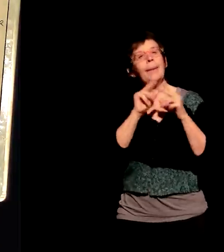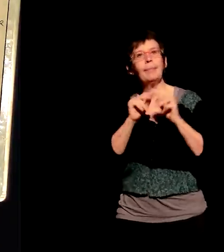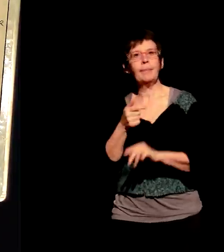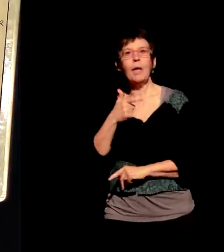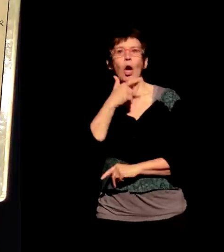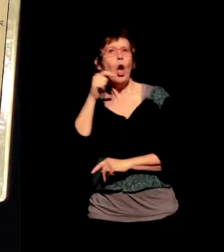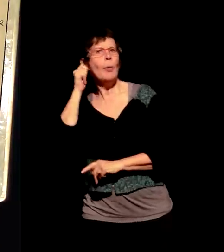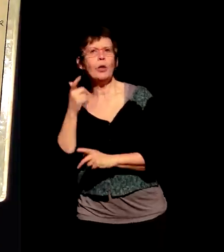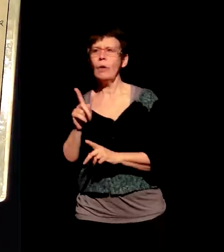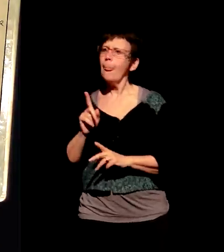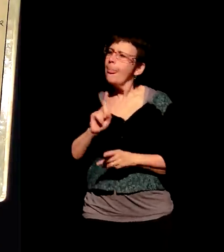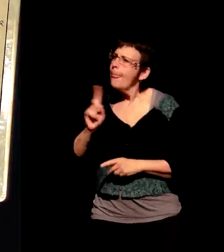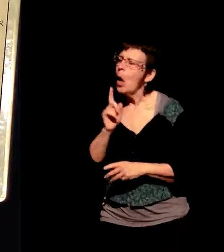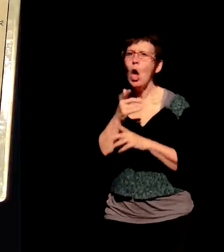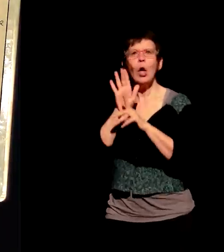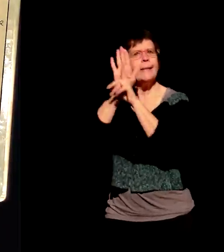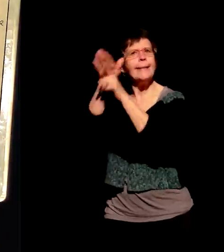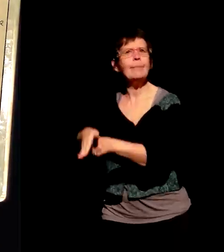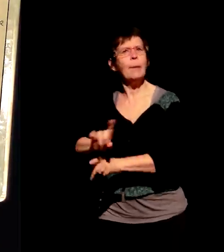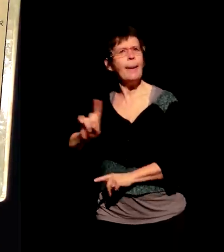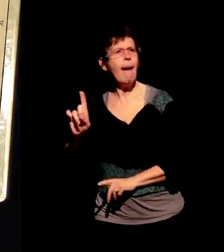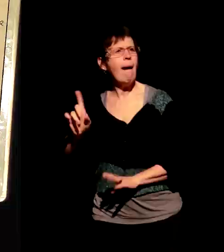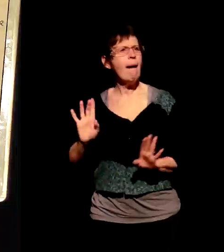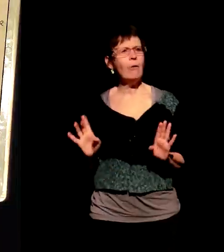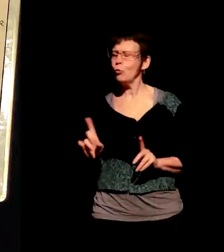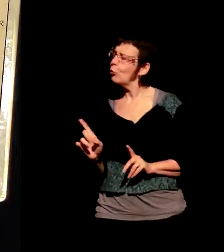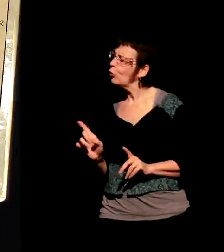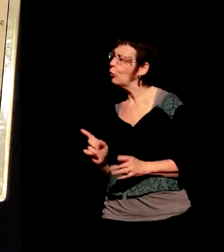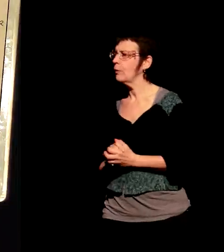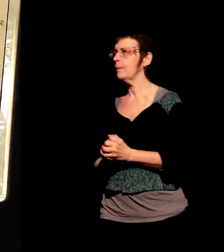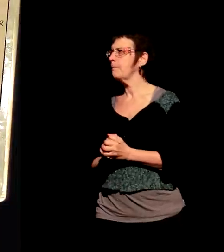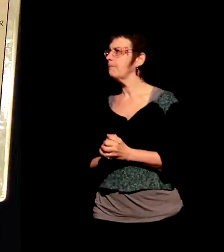les homosexuels ne sont pas discriminés. Ils ne sont pas discriminés.